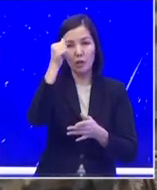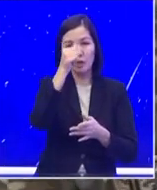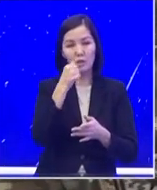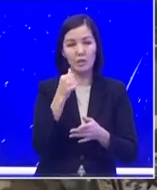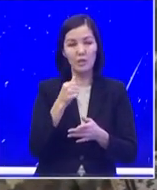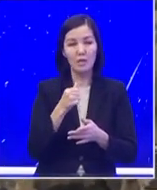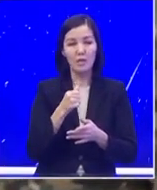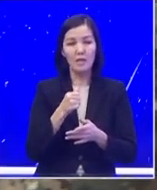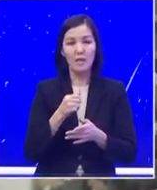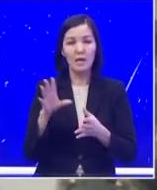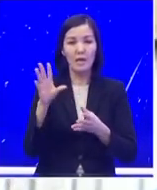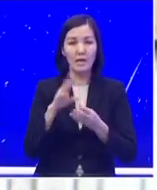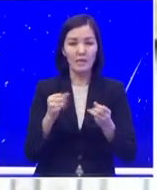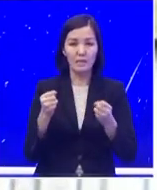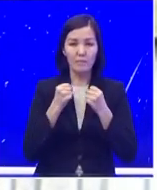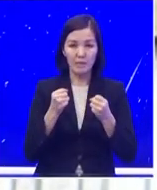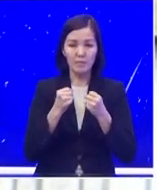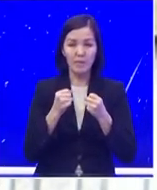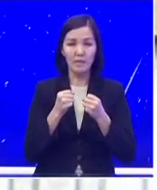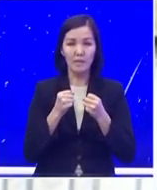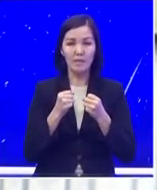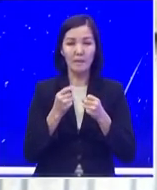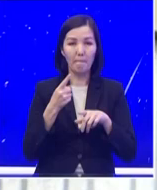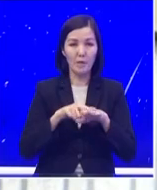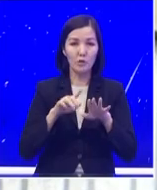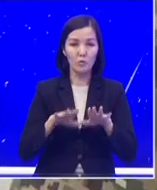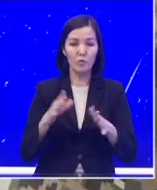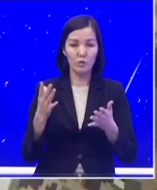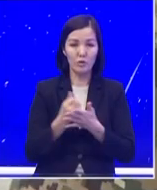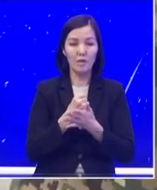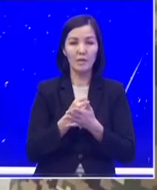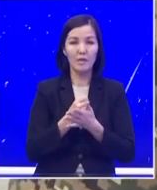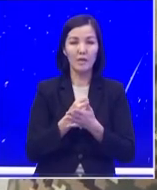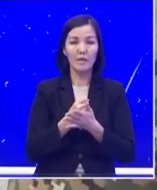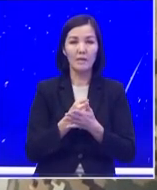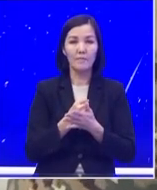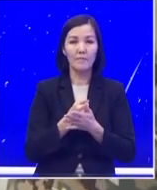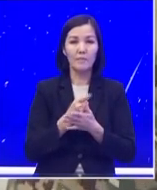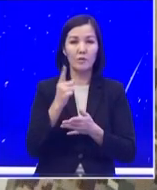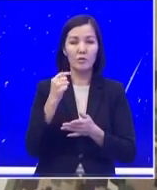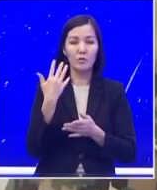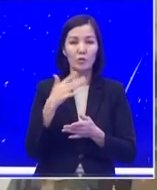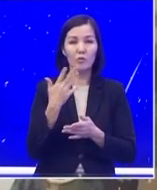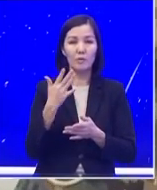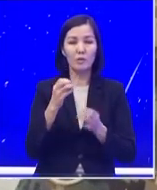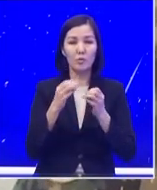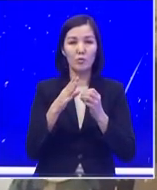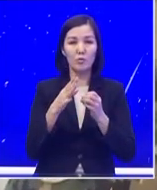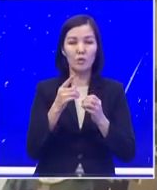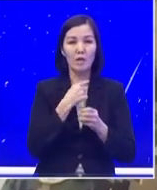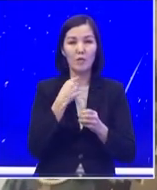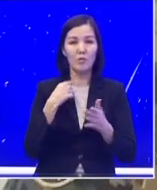өңірлік қолбасшылығының спортсмендері бірінші орын алып отыр. 55-14 әскери бөлімі